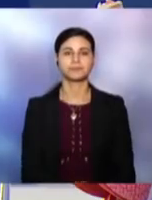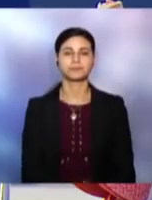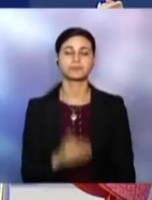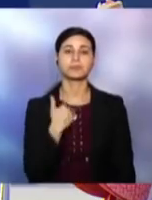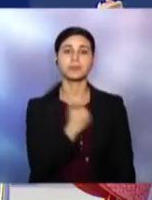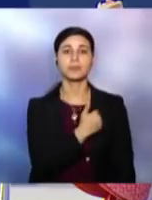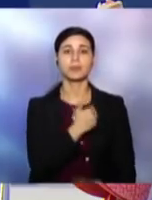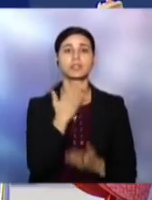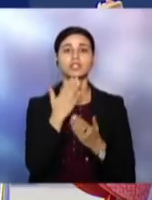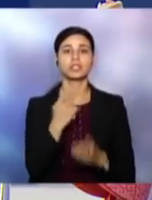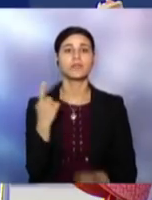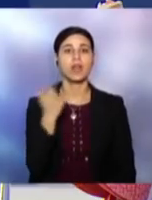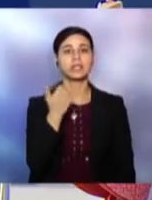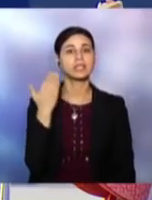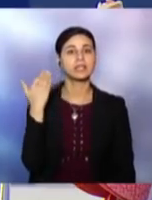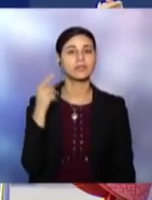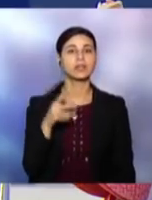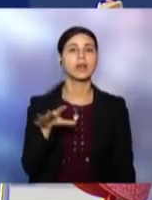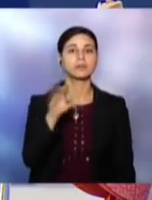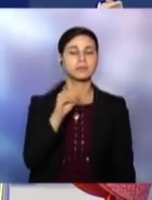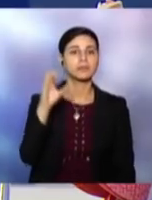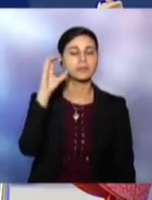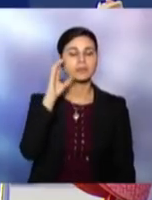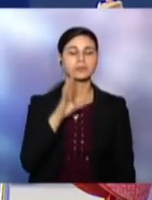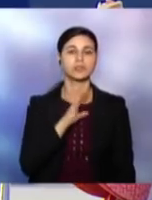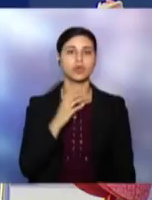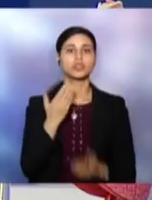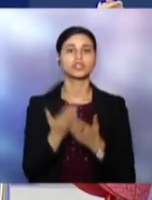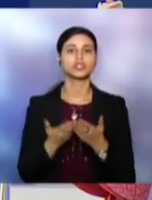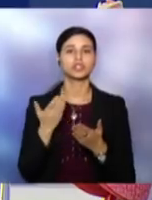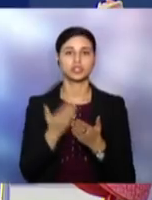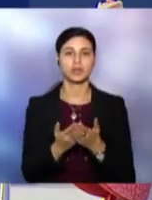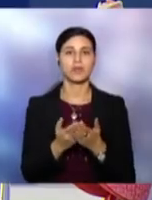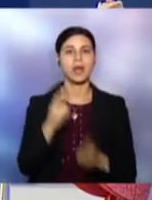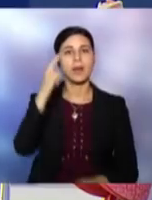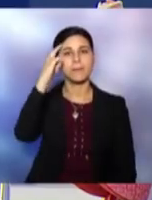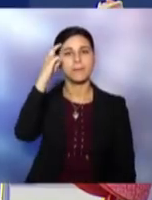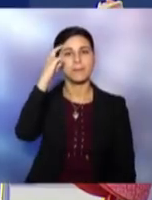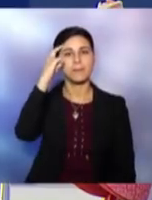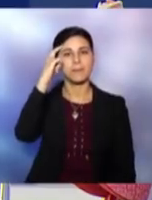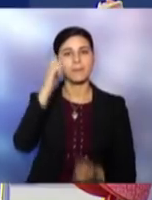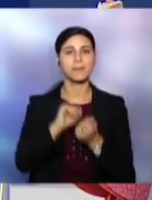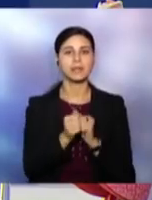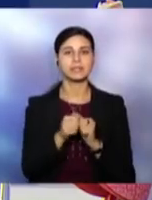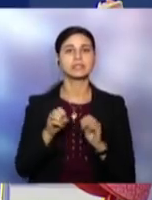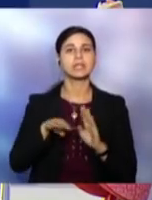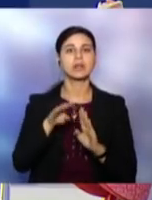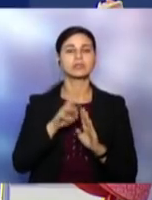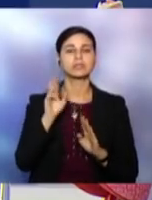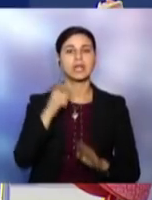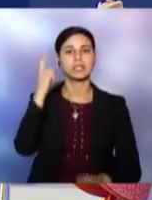დავსვამ კითხვას, გასული კვირის განმავლობაში თქვენ ისმენდით რეკომენდაციებს მეხსიერების გასაუმჯობესებლად და